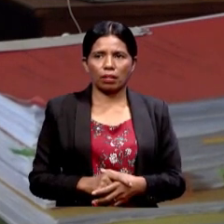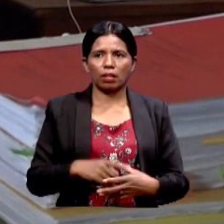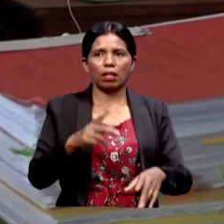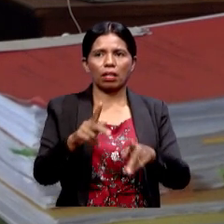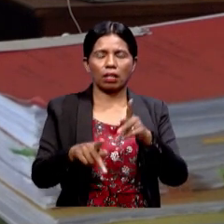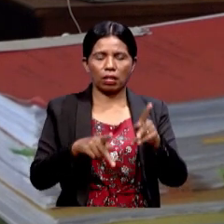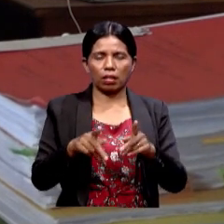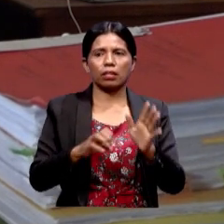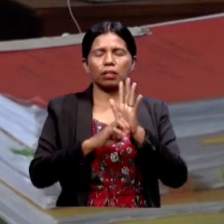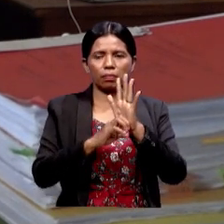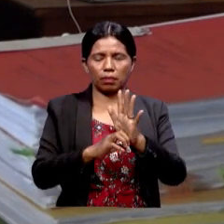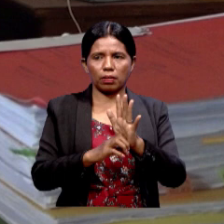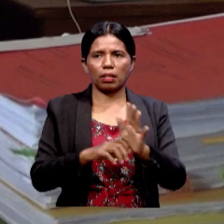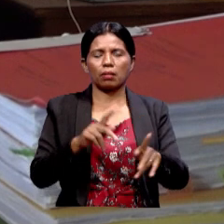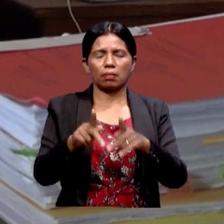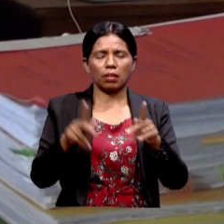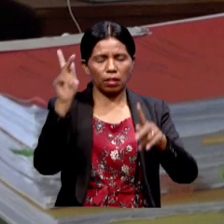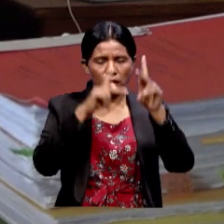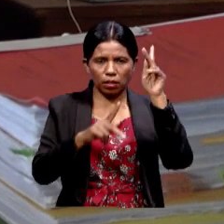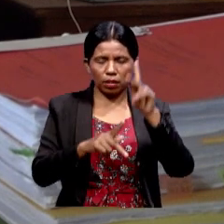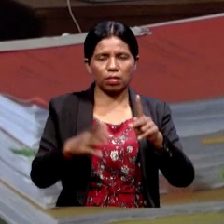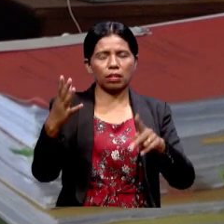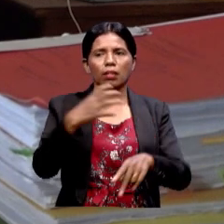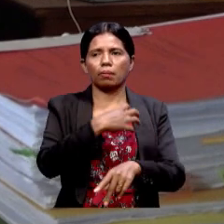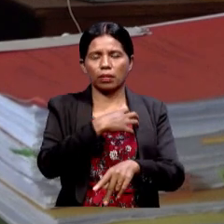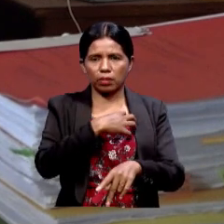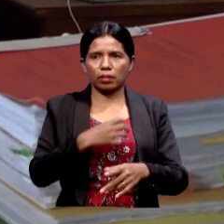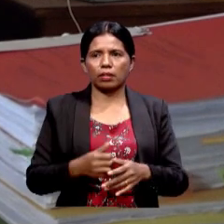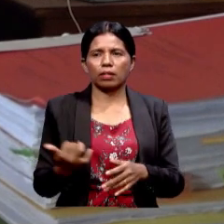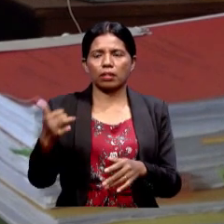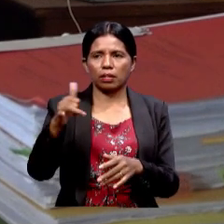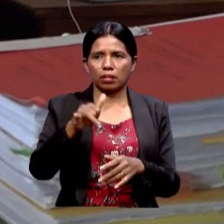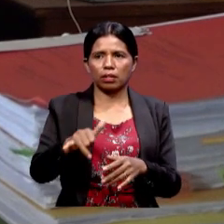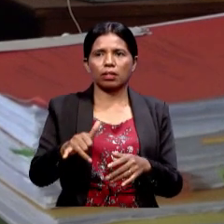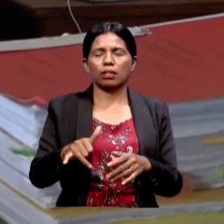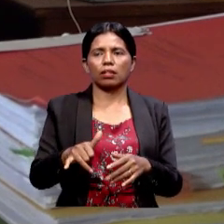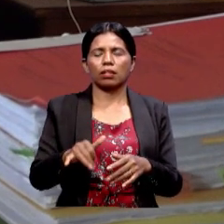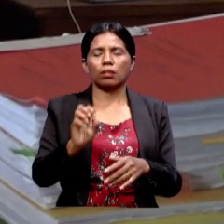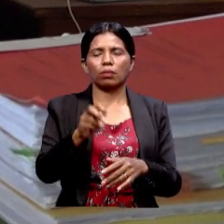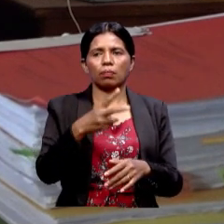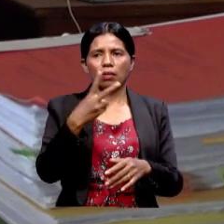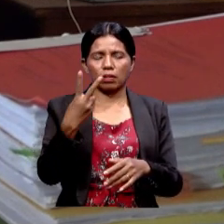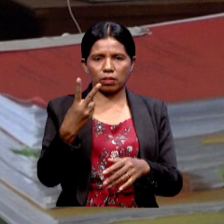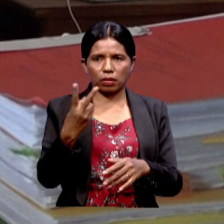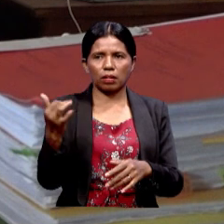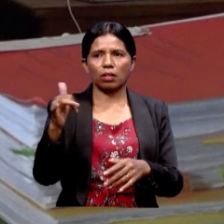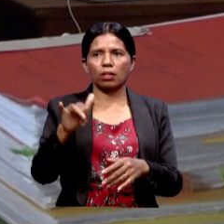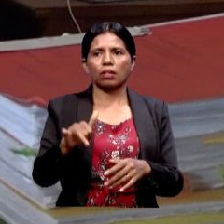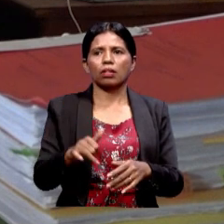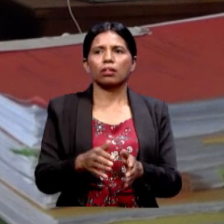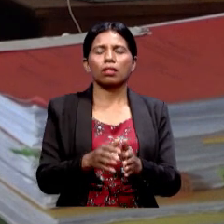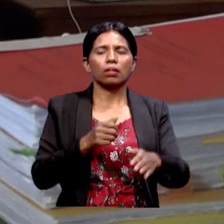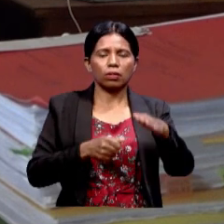nade projek. Barak akuntensi kasus di polis ni, bang. Sira bintik dosi orang ni ni, lawas sira identifikasi siru siru nanti